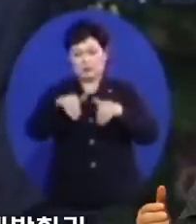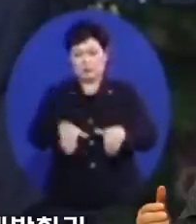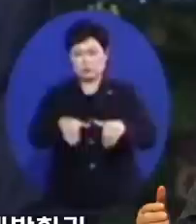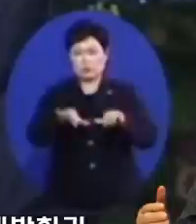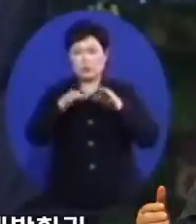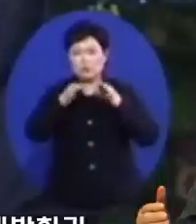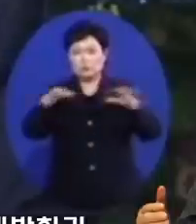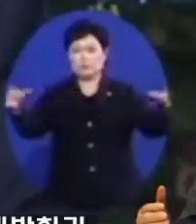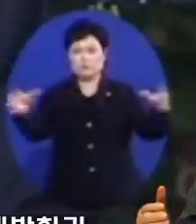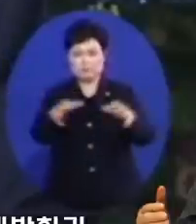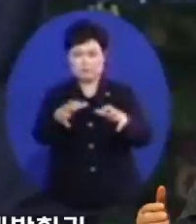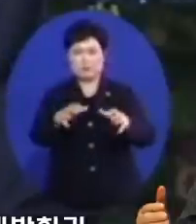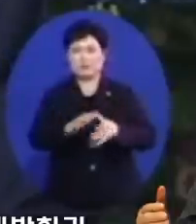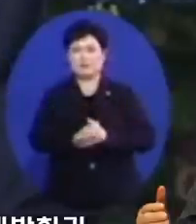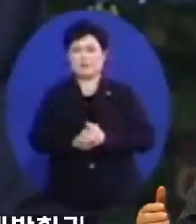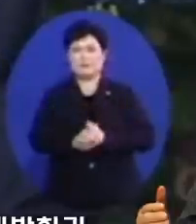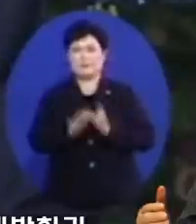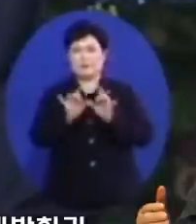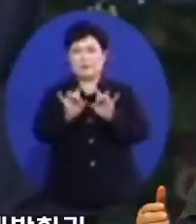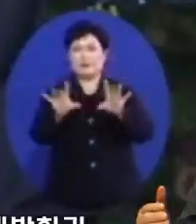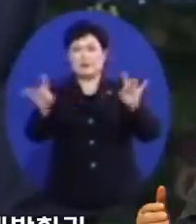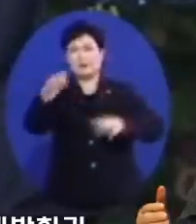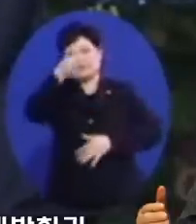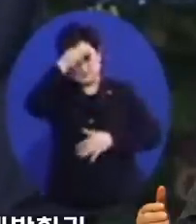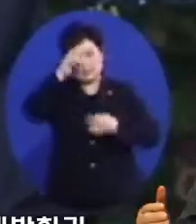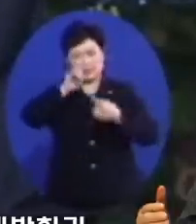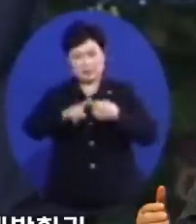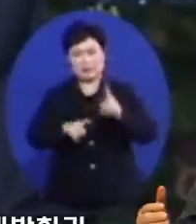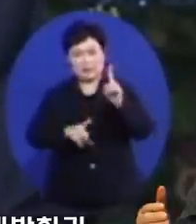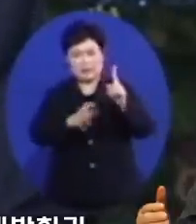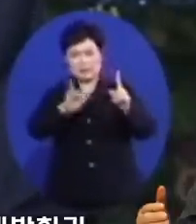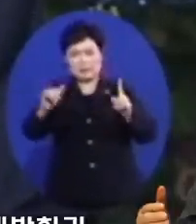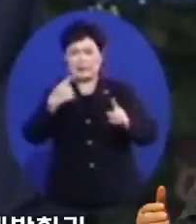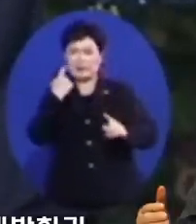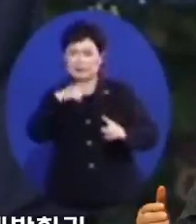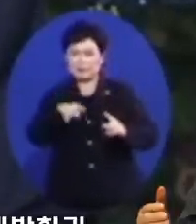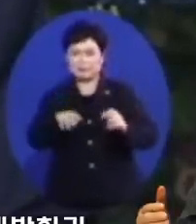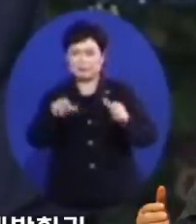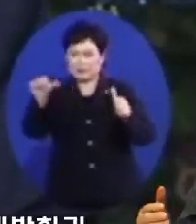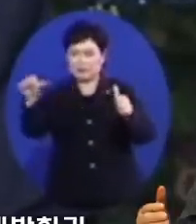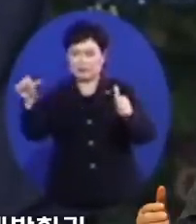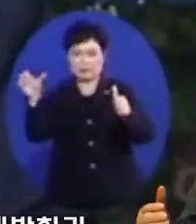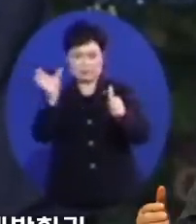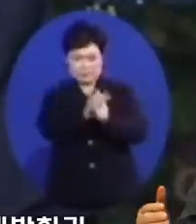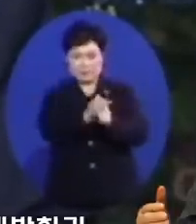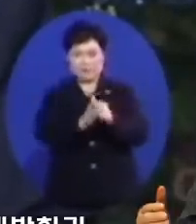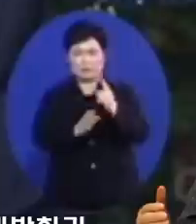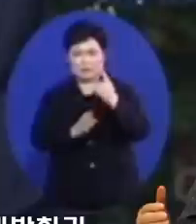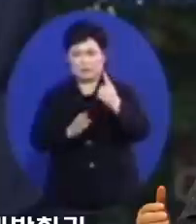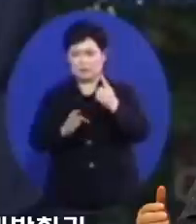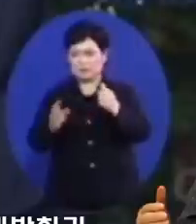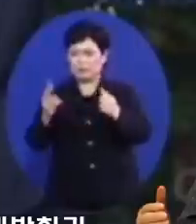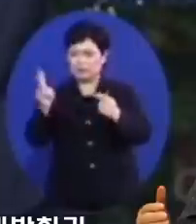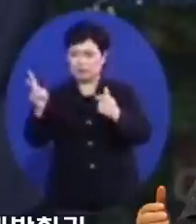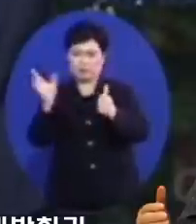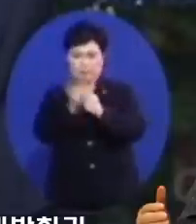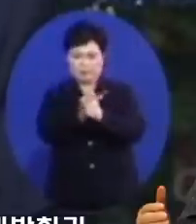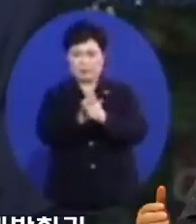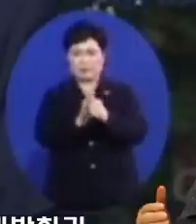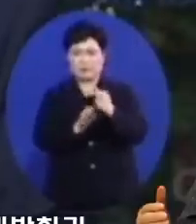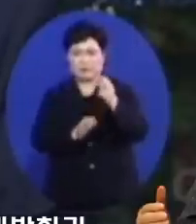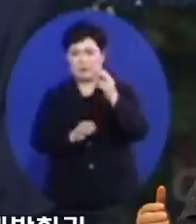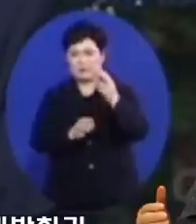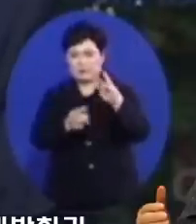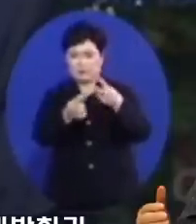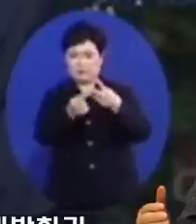불러서 각각 재능대로 한 사람에게 금 다섯 달란트, 또 다른 사람은 두 달란트, 또 다른 사람은